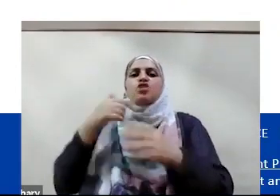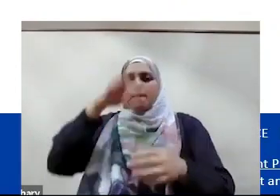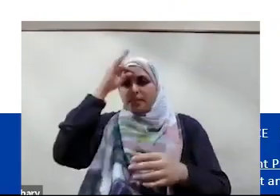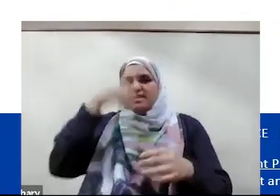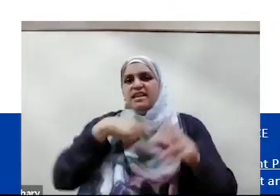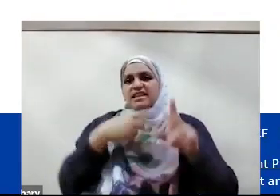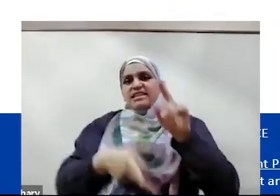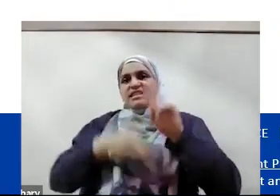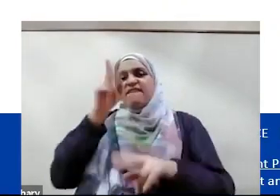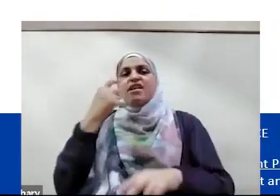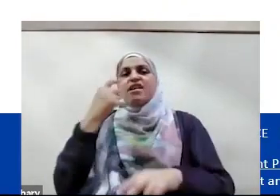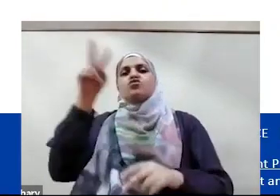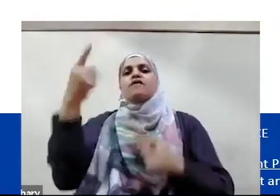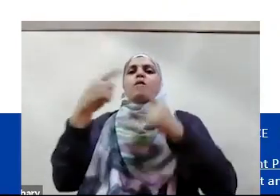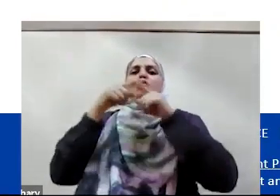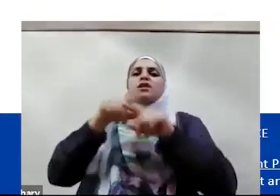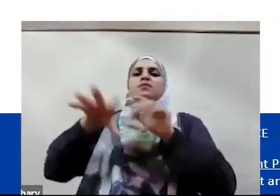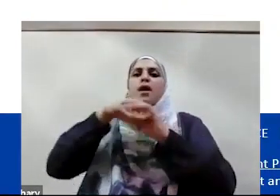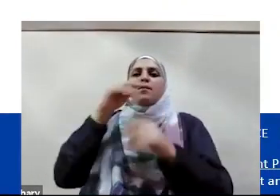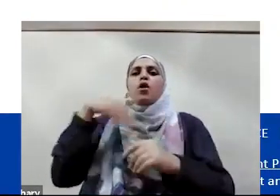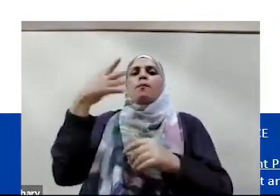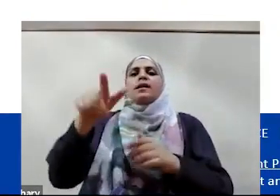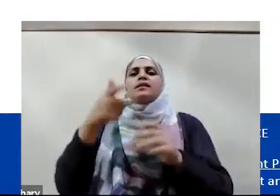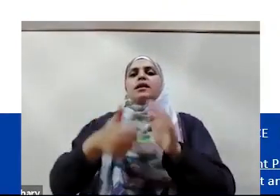بيقيم الطلبات دي،